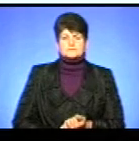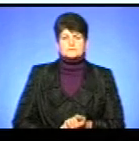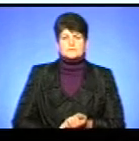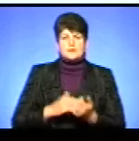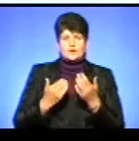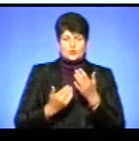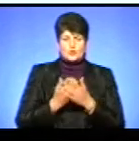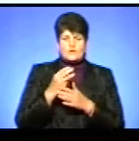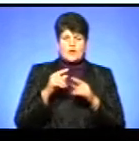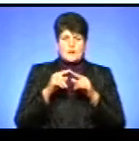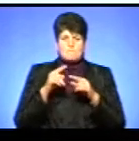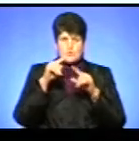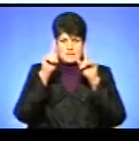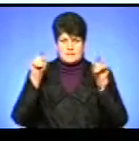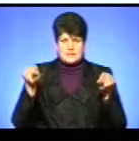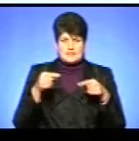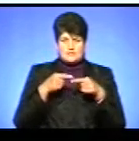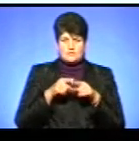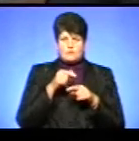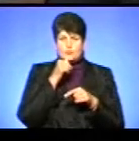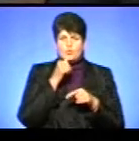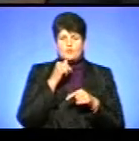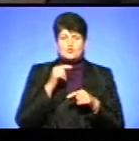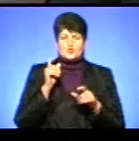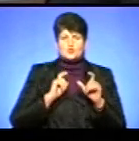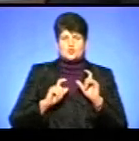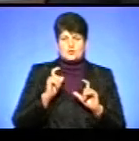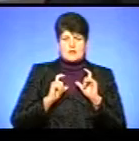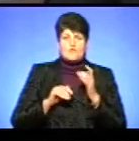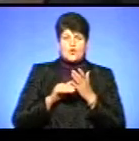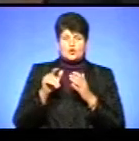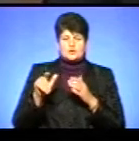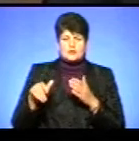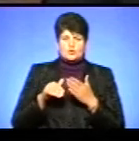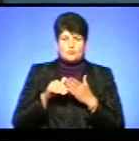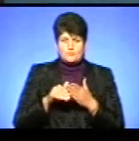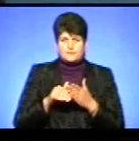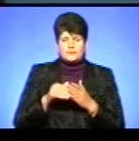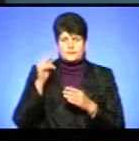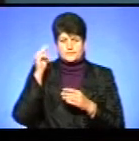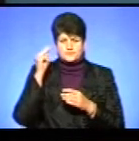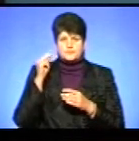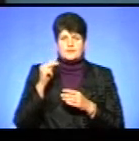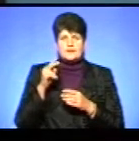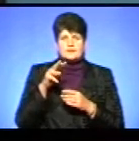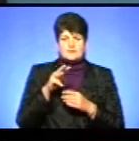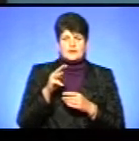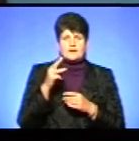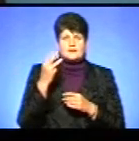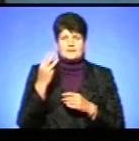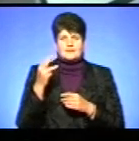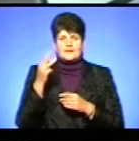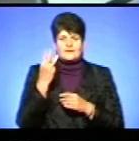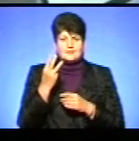Нові мультимедійні технології випробовують студенти. Волонтери допомагають їм опановувати ази 3D-моделювання.